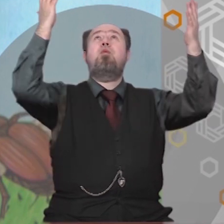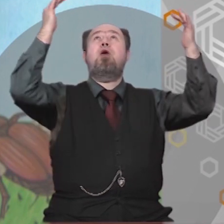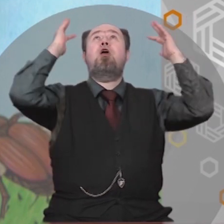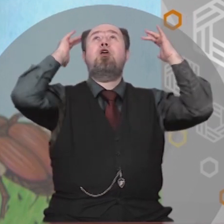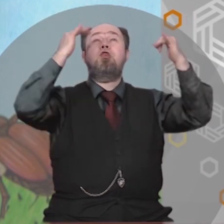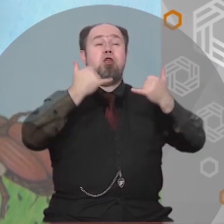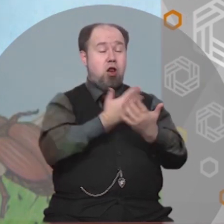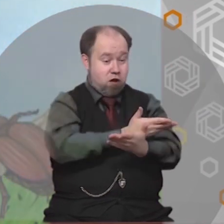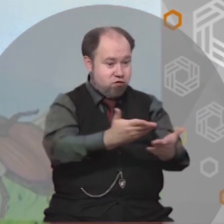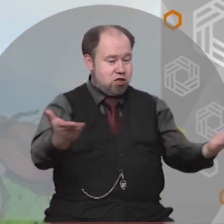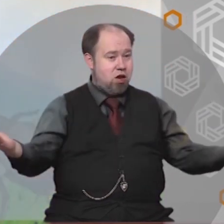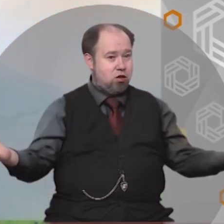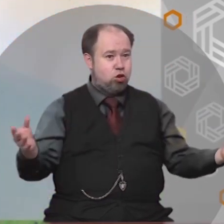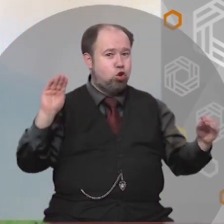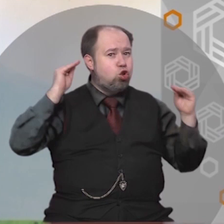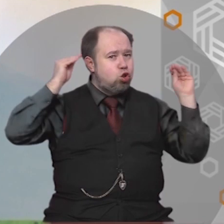сияет для всех.